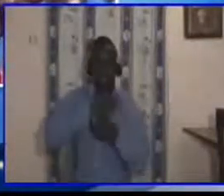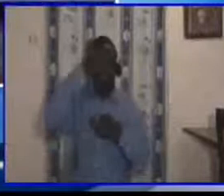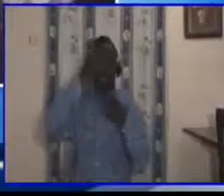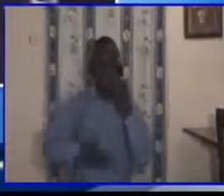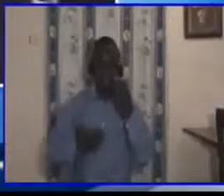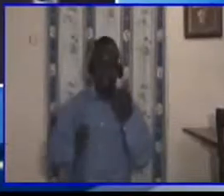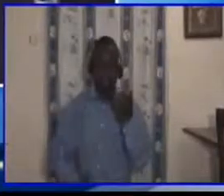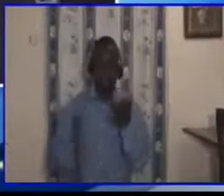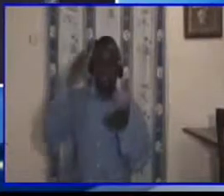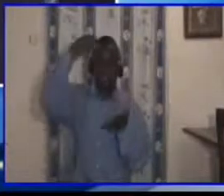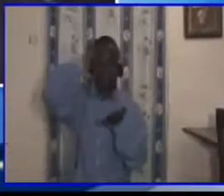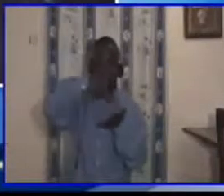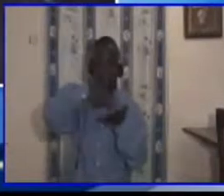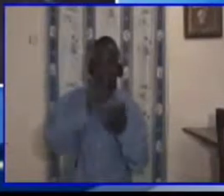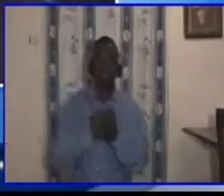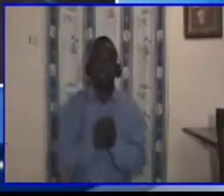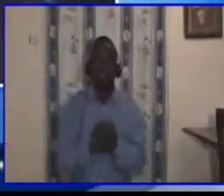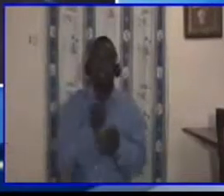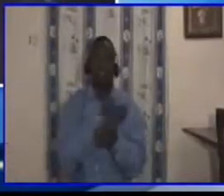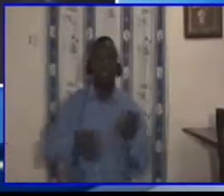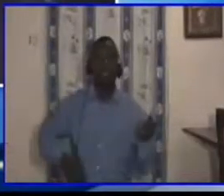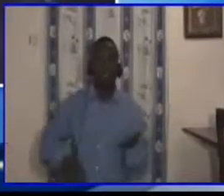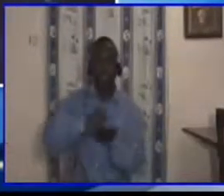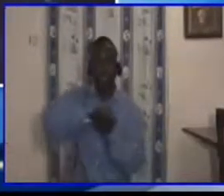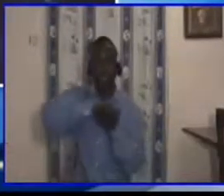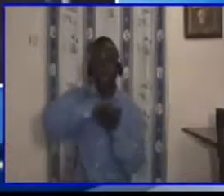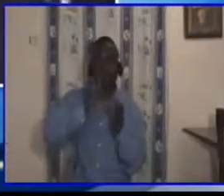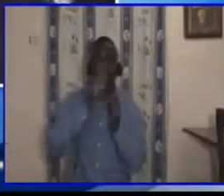e la sacra scrittura dice